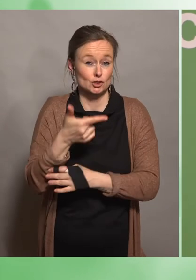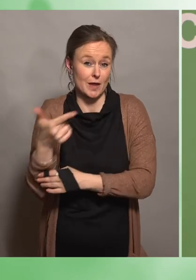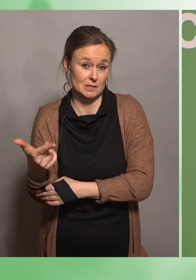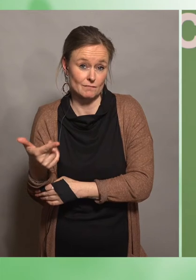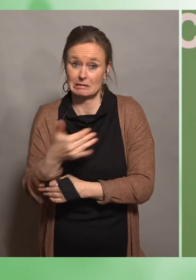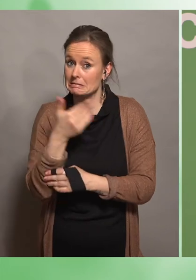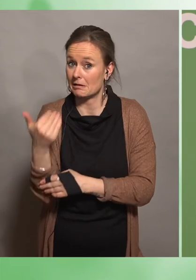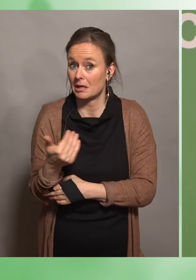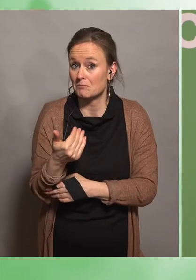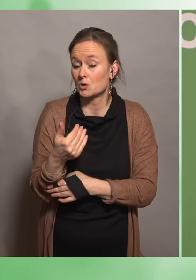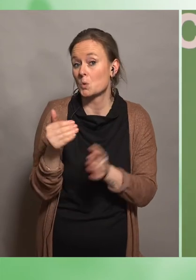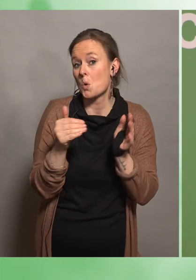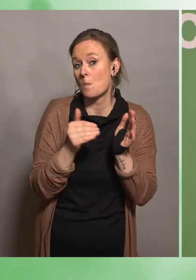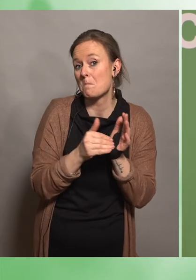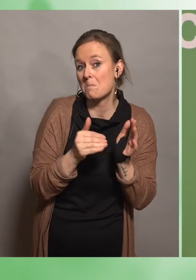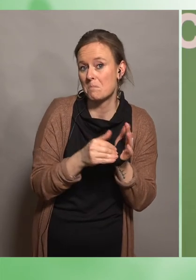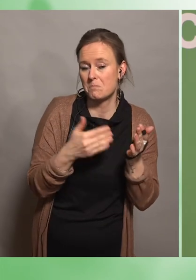immer notwendig ist, dass man